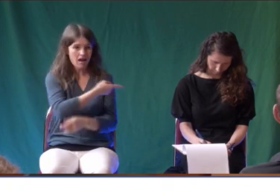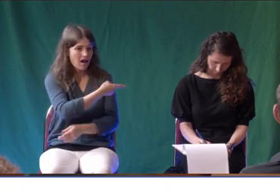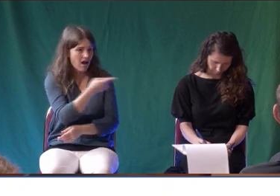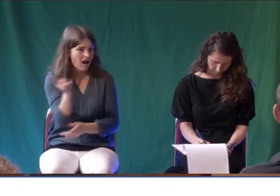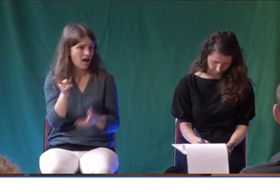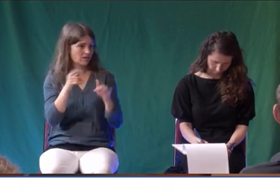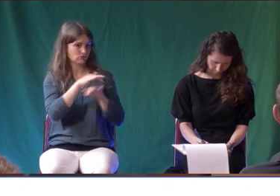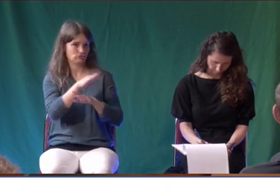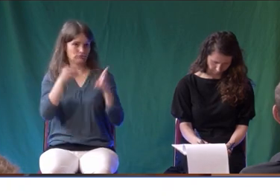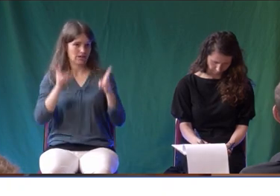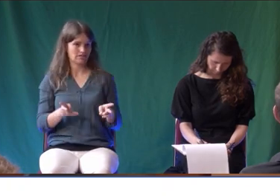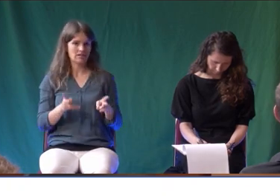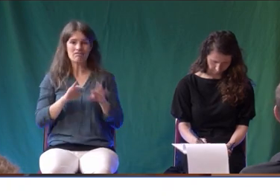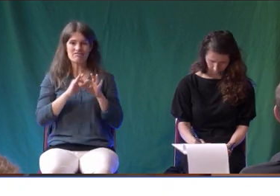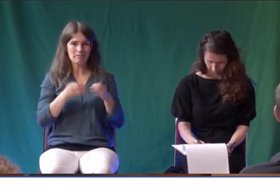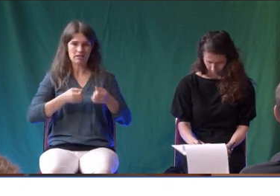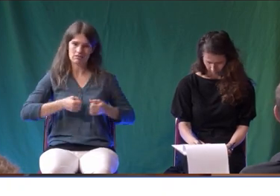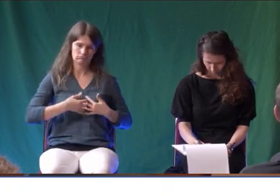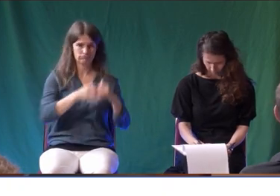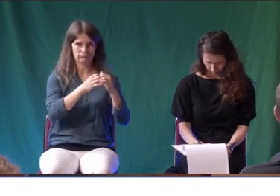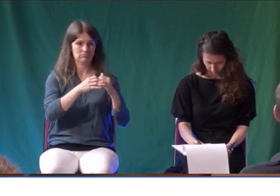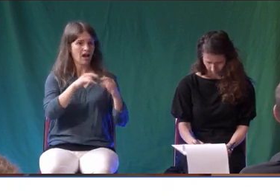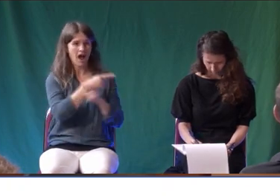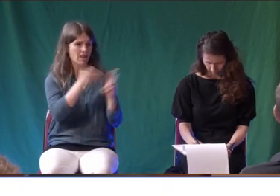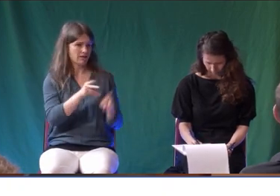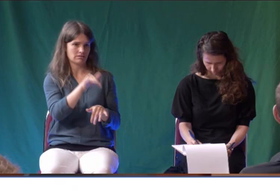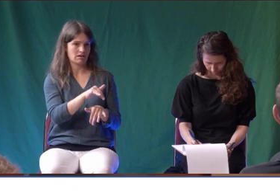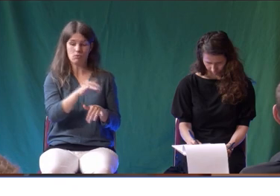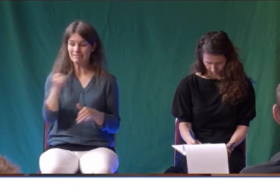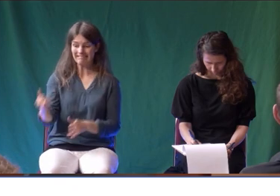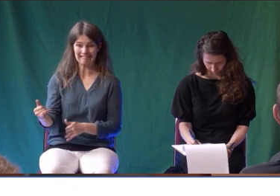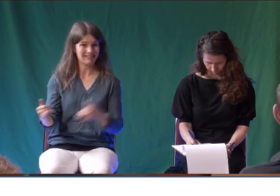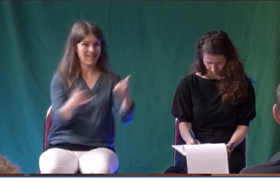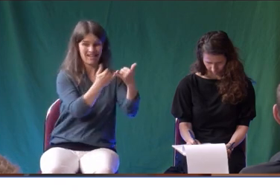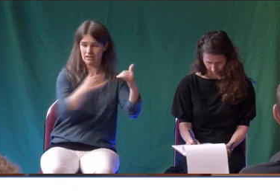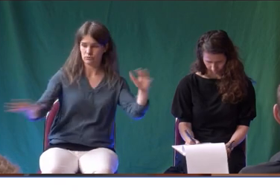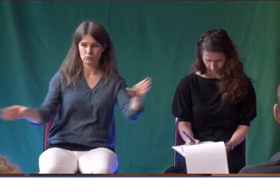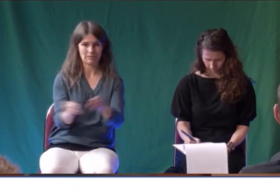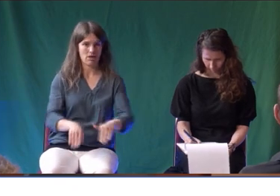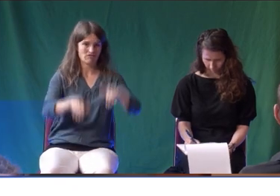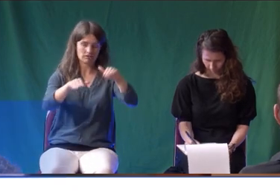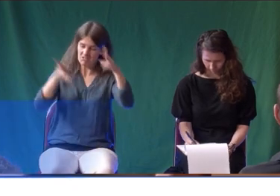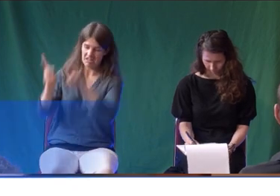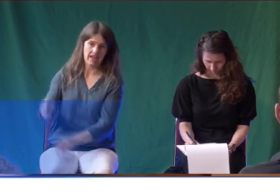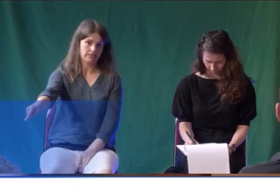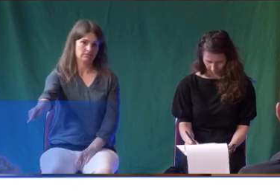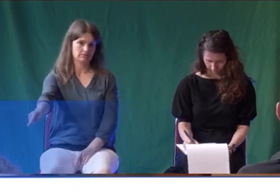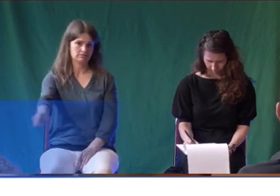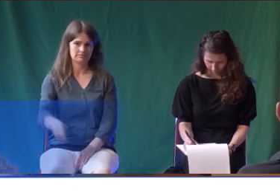und jedes Kind hat das Recht bei seinen Eltern aufzuwachsen vielen Dank